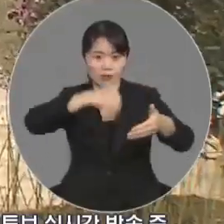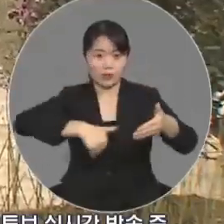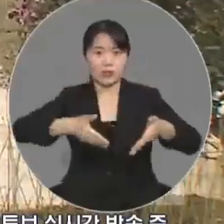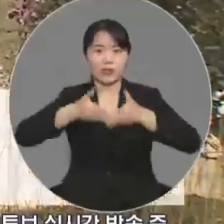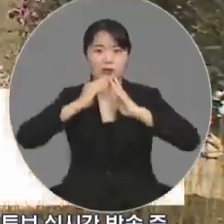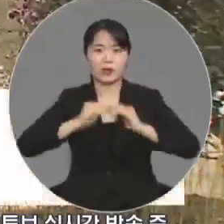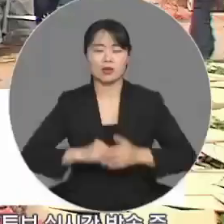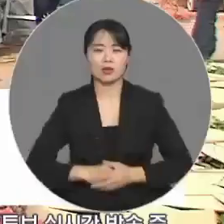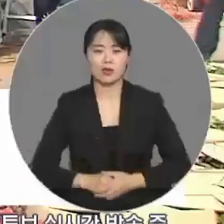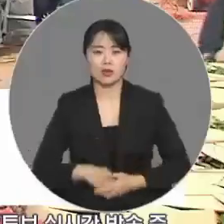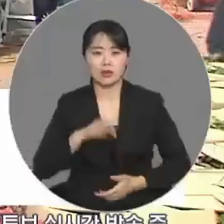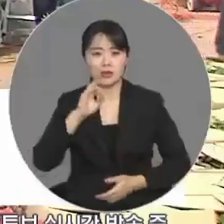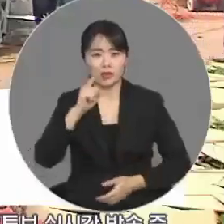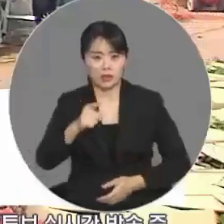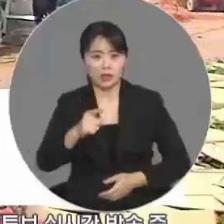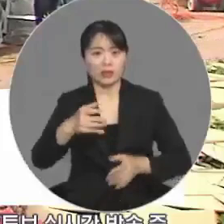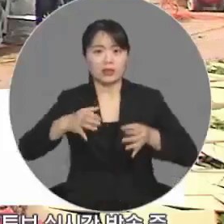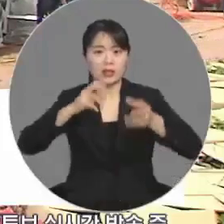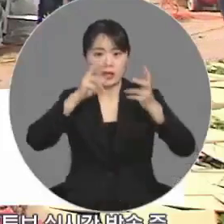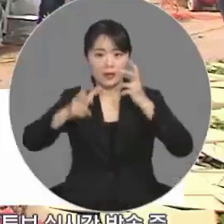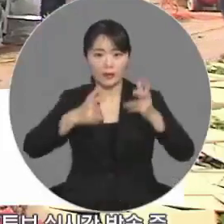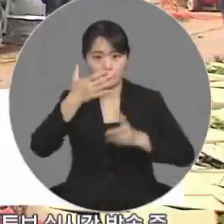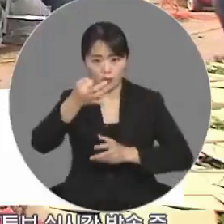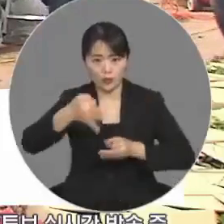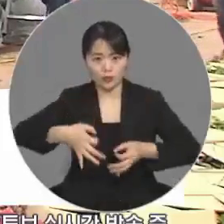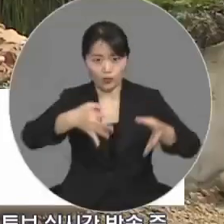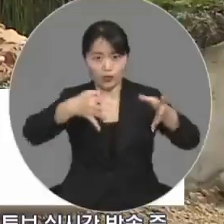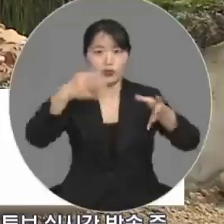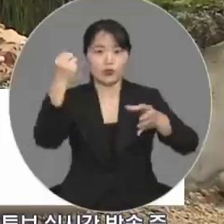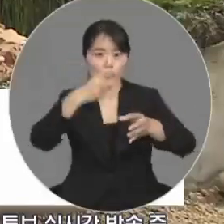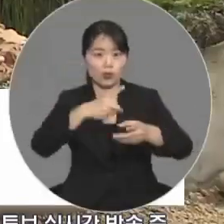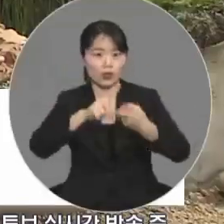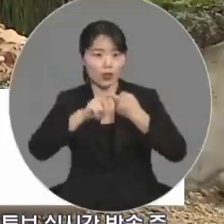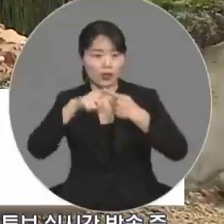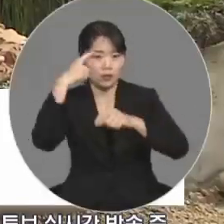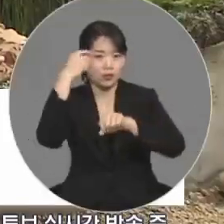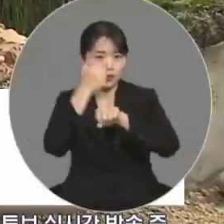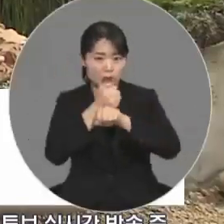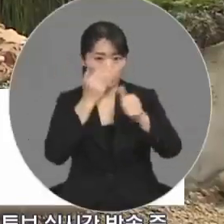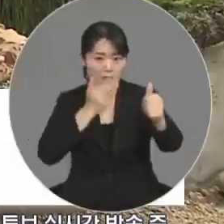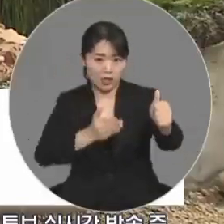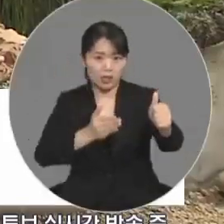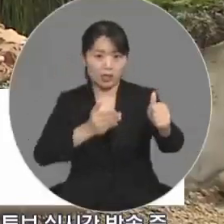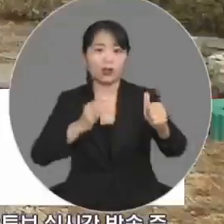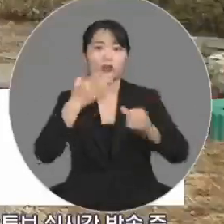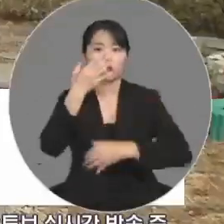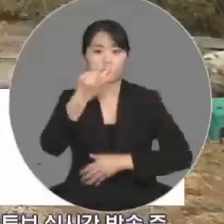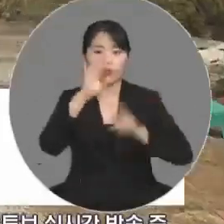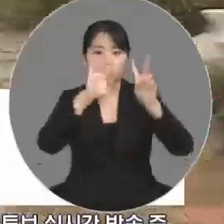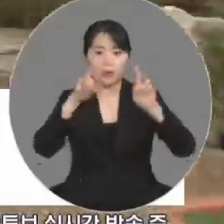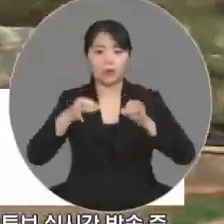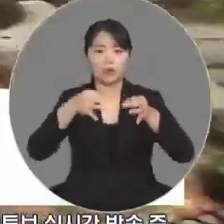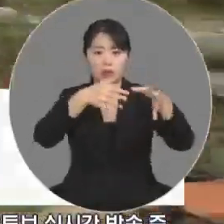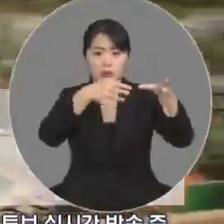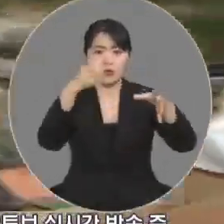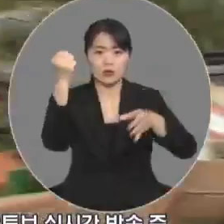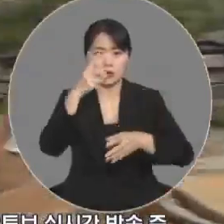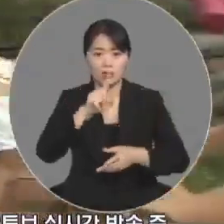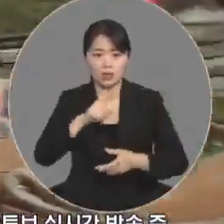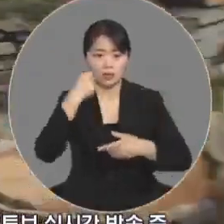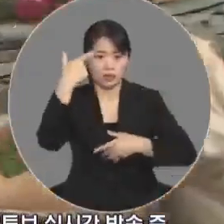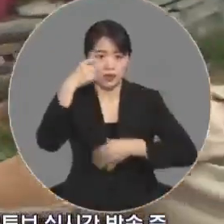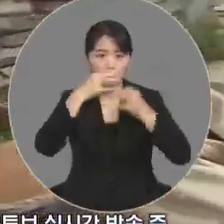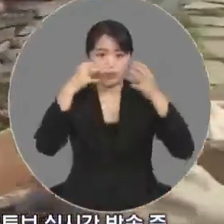사업비 규모와 경제적 타당성을 책정하는 기본 구상 용역의 비용을 두 배로 늘리고 이르면 이달부터 6개월간 사업 진단에